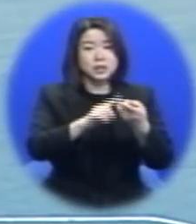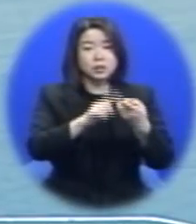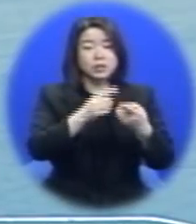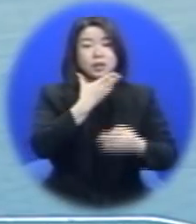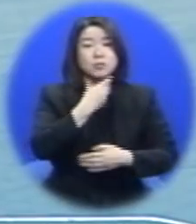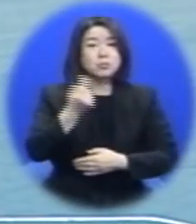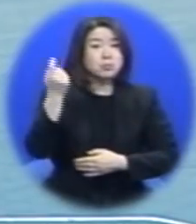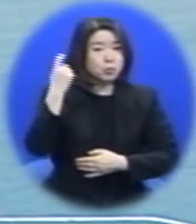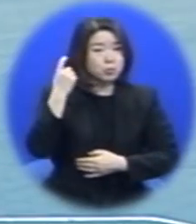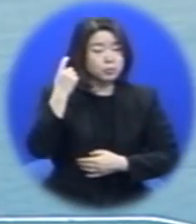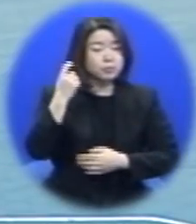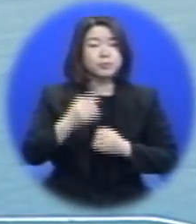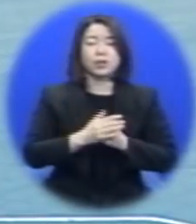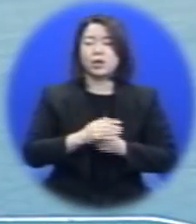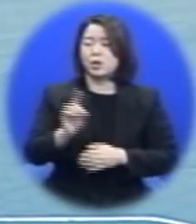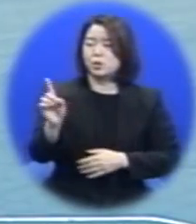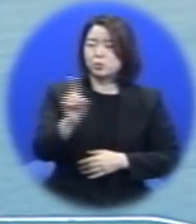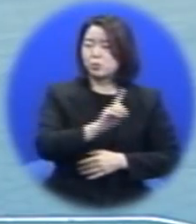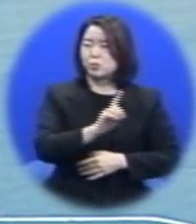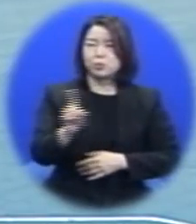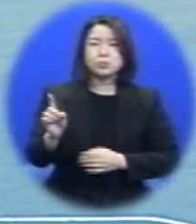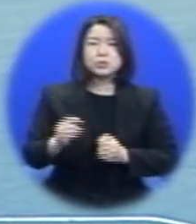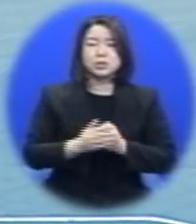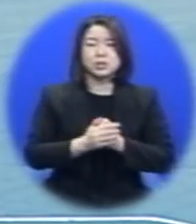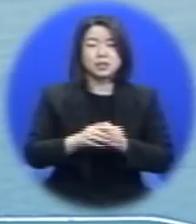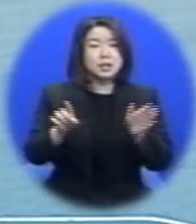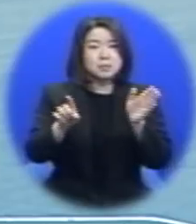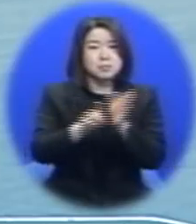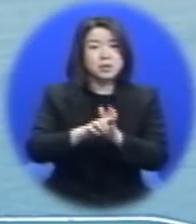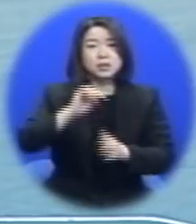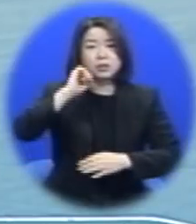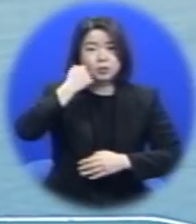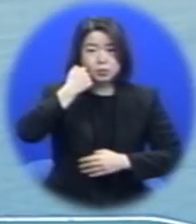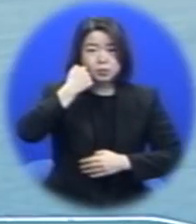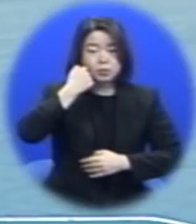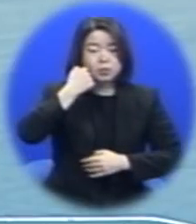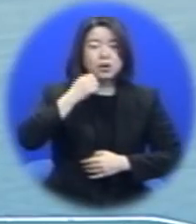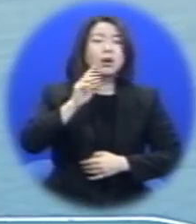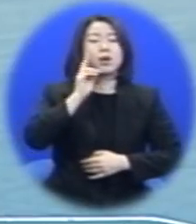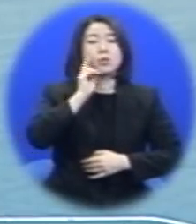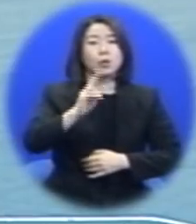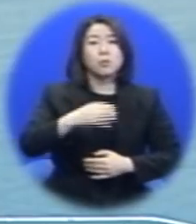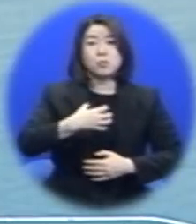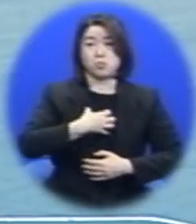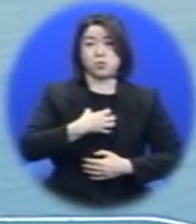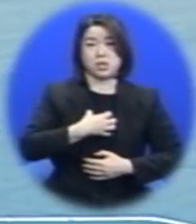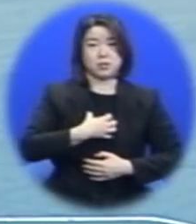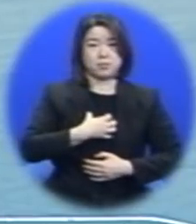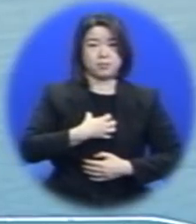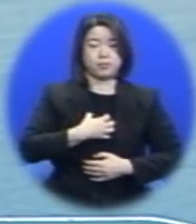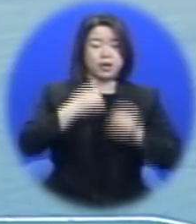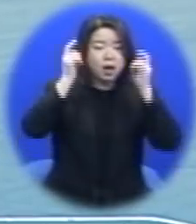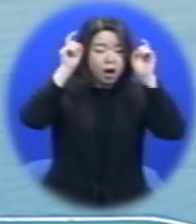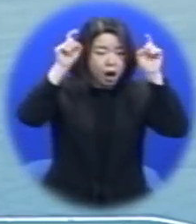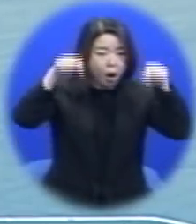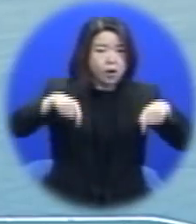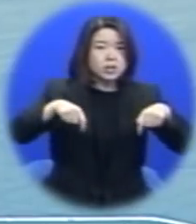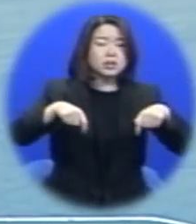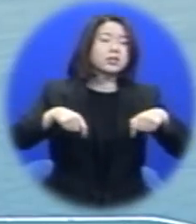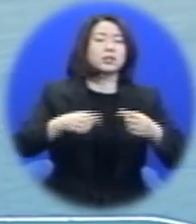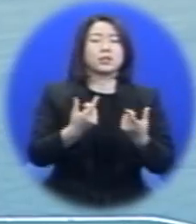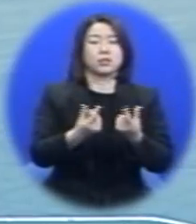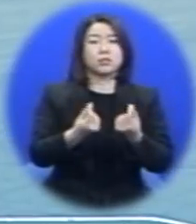복음은 도무지 신뢰할 수도 없고 너무 위험하고 어리석은 것이라고